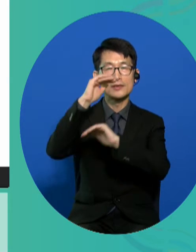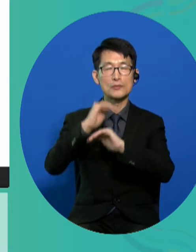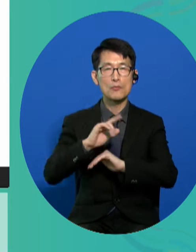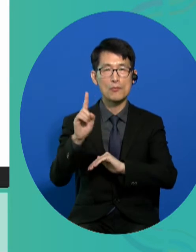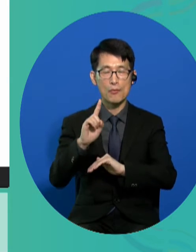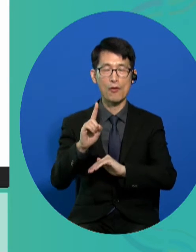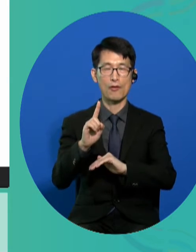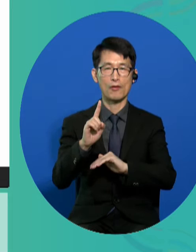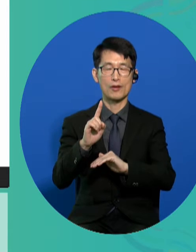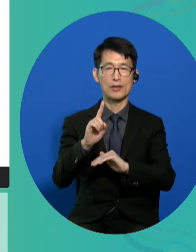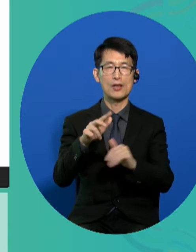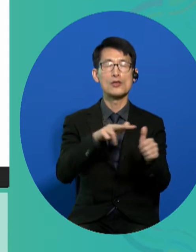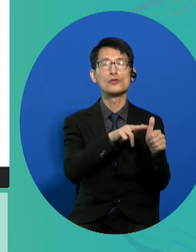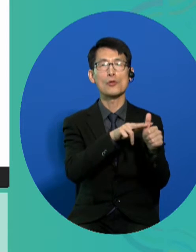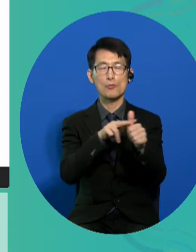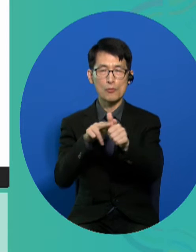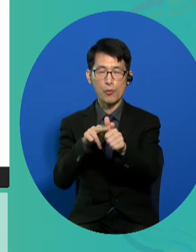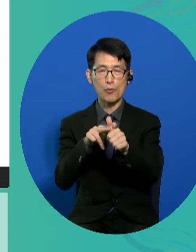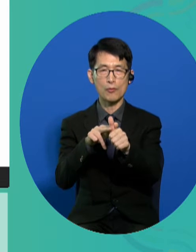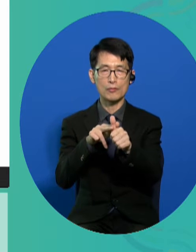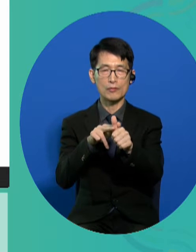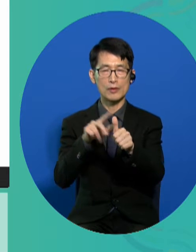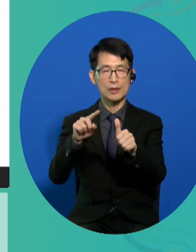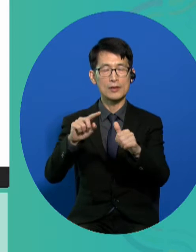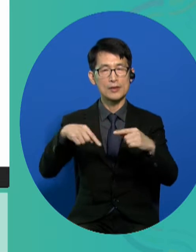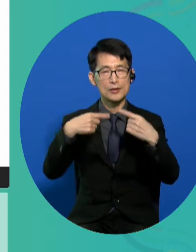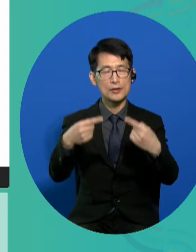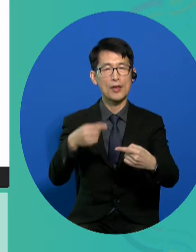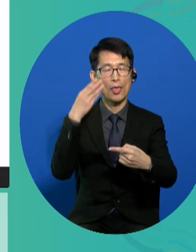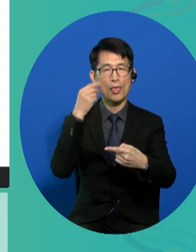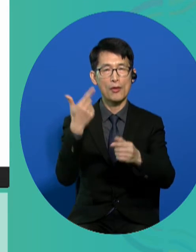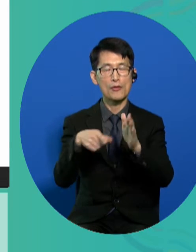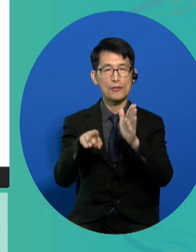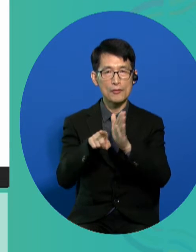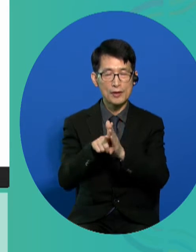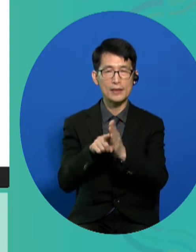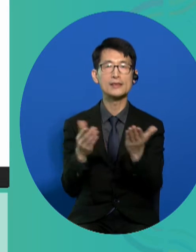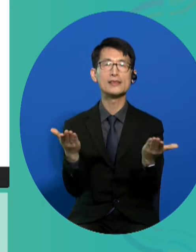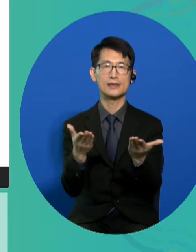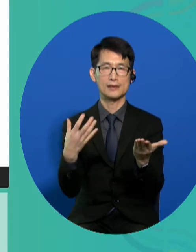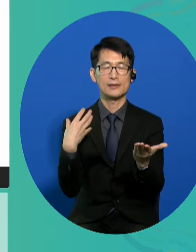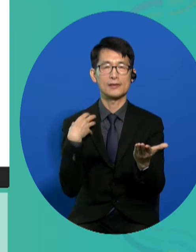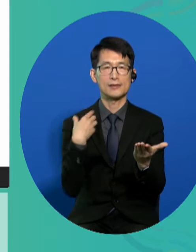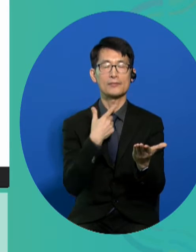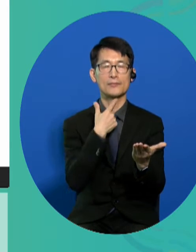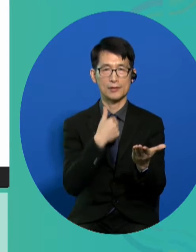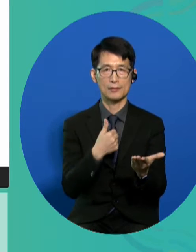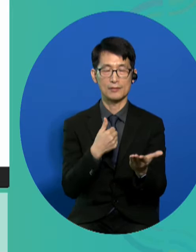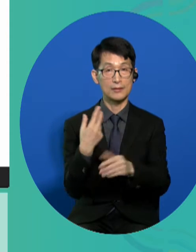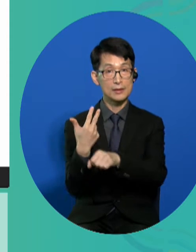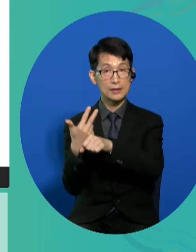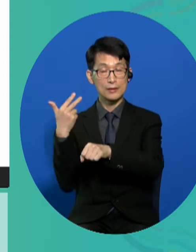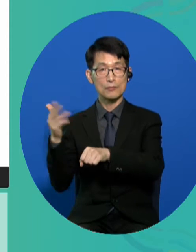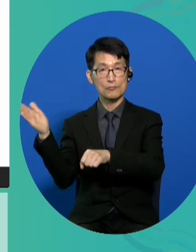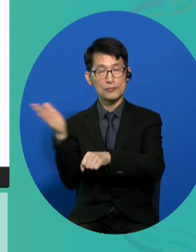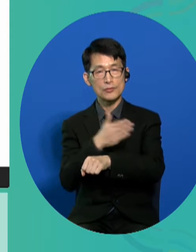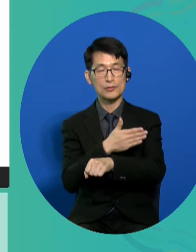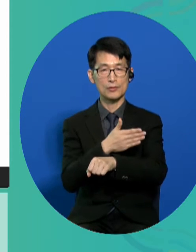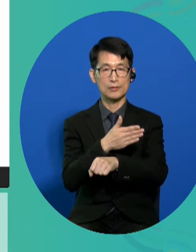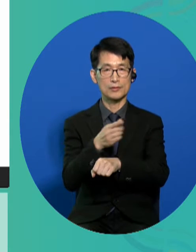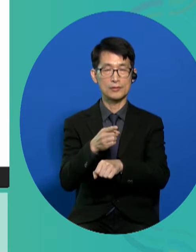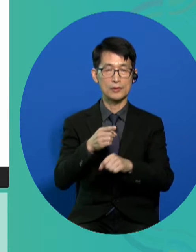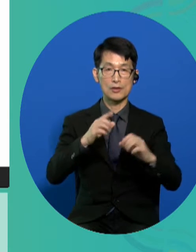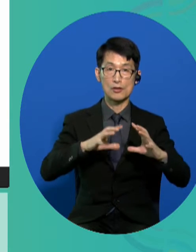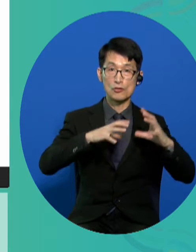포용성 분야에서 20년 가까이 일해왔습니다. 산업계에서도 일해왔고 지난 7년 전부터는 국제